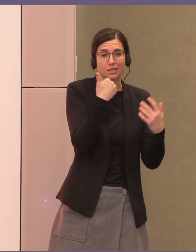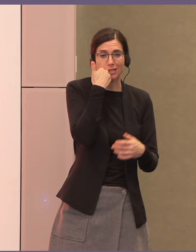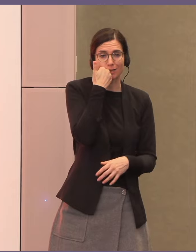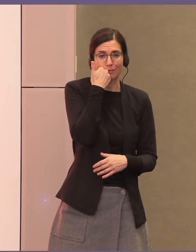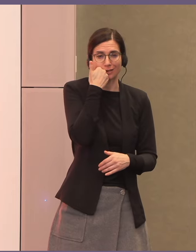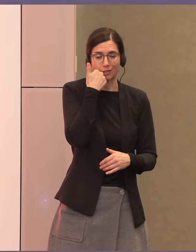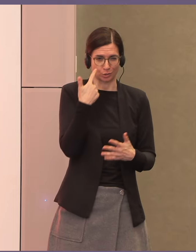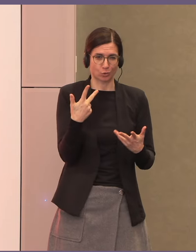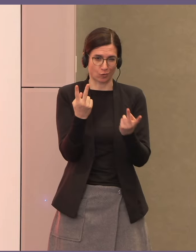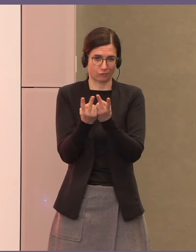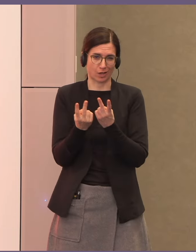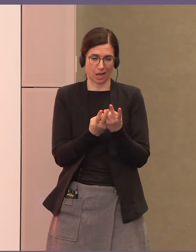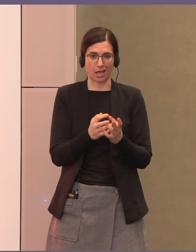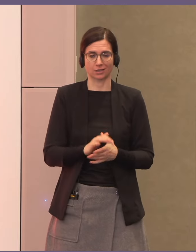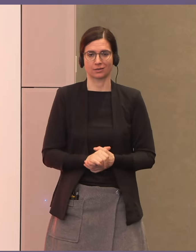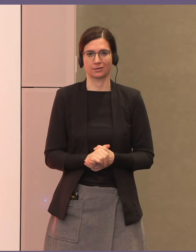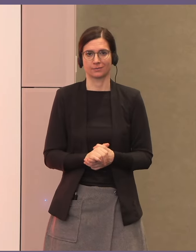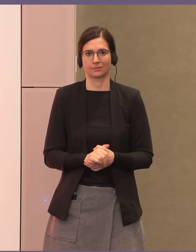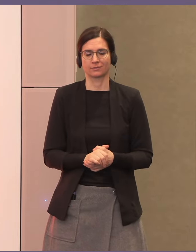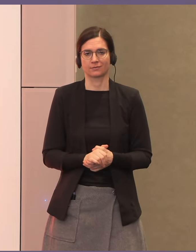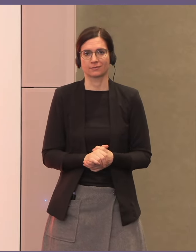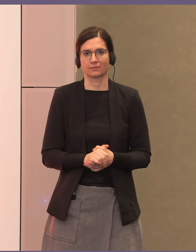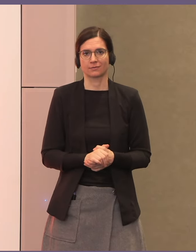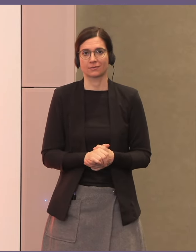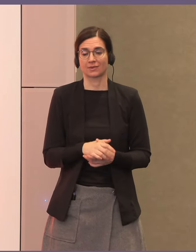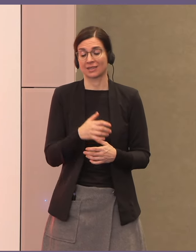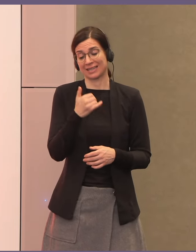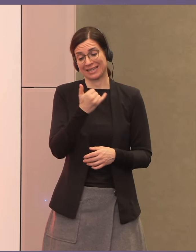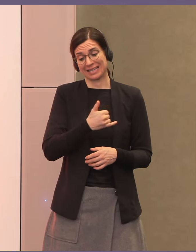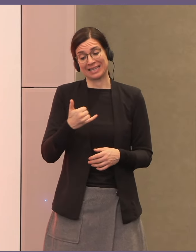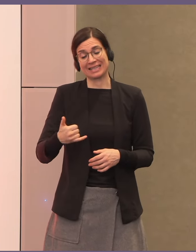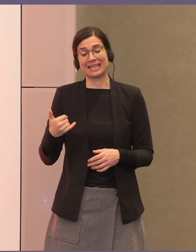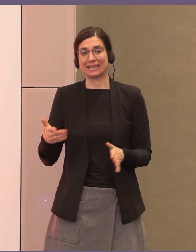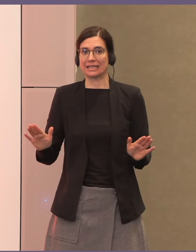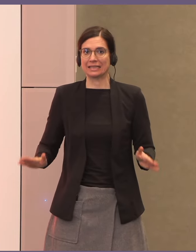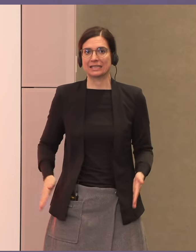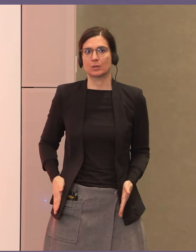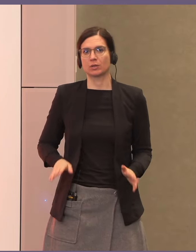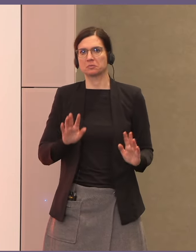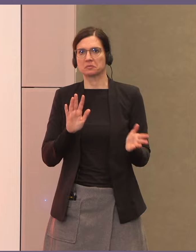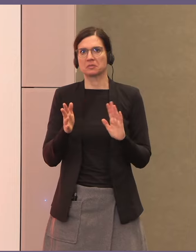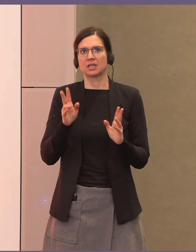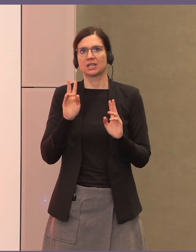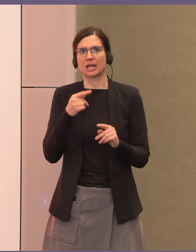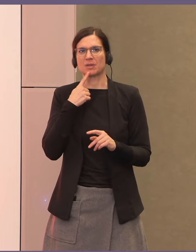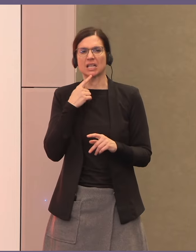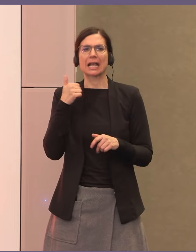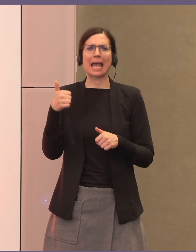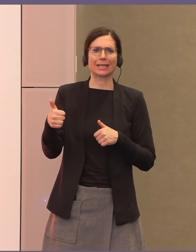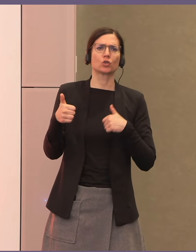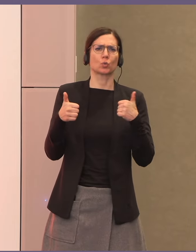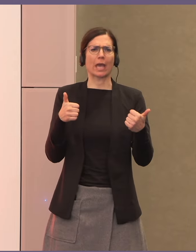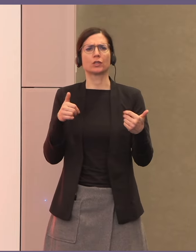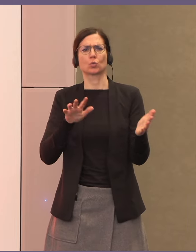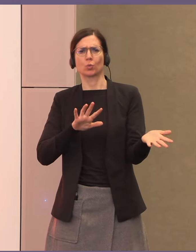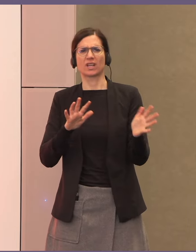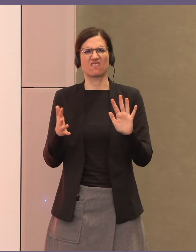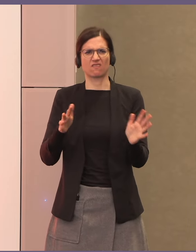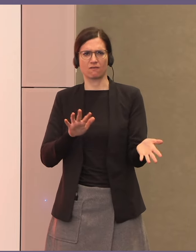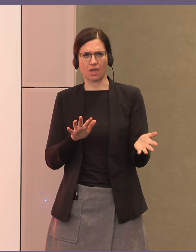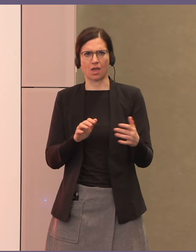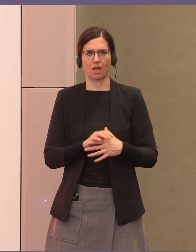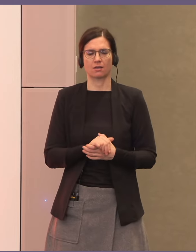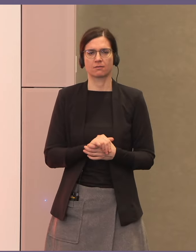heute kann ja je nach Disziplin tendenziell, erlauben Sie mir diese saloppe Schätzung, von 1 zu 1 Gleichstand gesprochen werden.